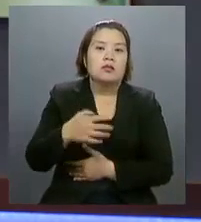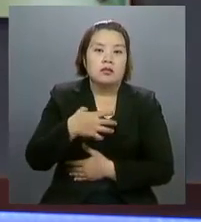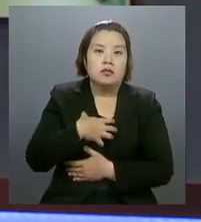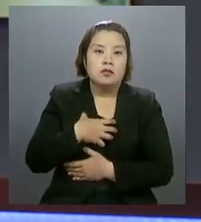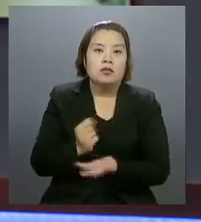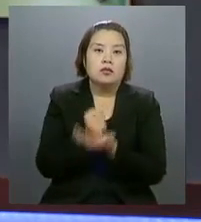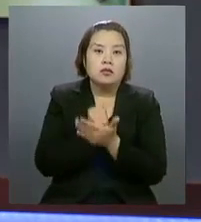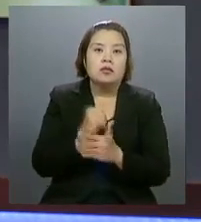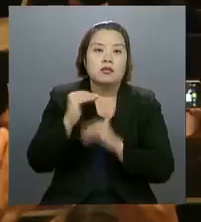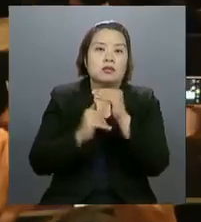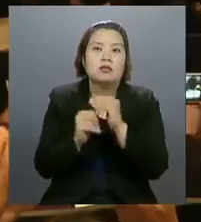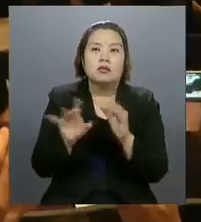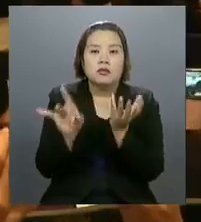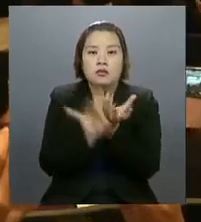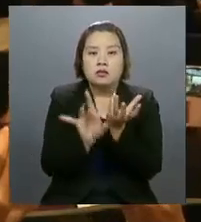ผู้พิการครับ